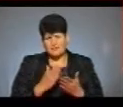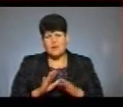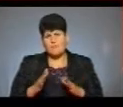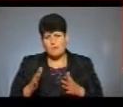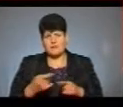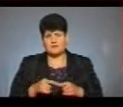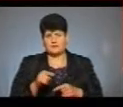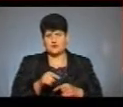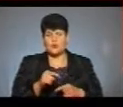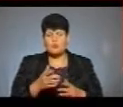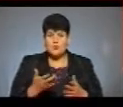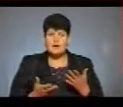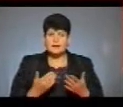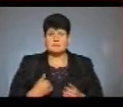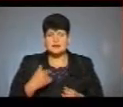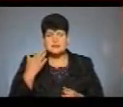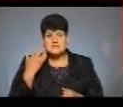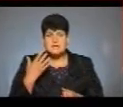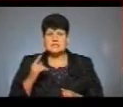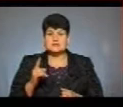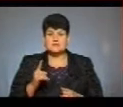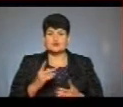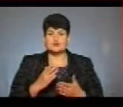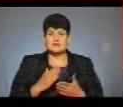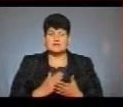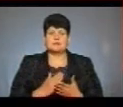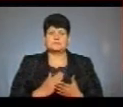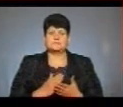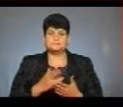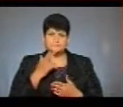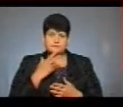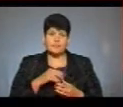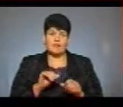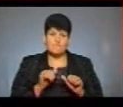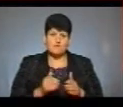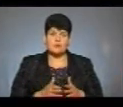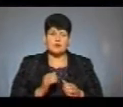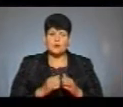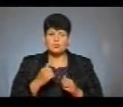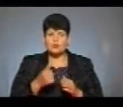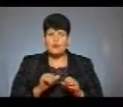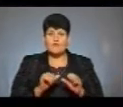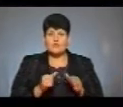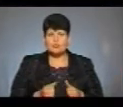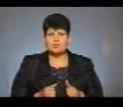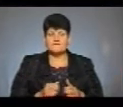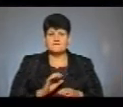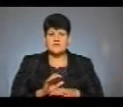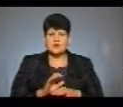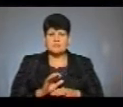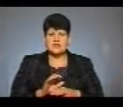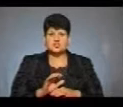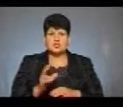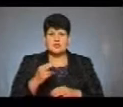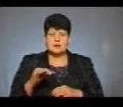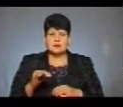цьому, але мені здається, що є певна вже усталена форма. Кожного року формується виробничий календар,